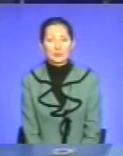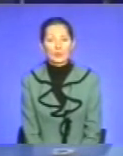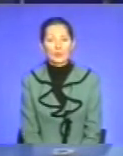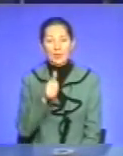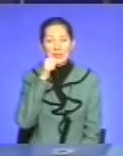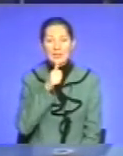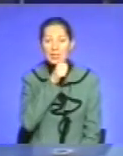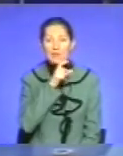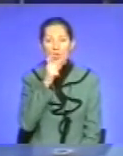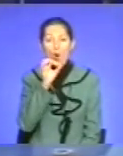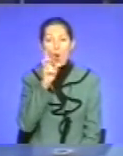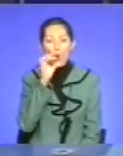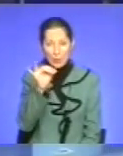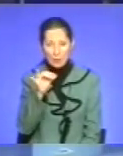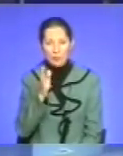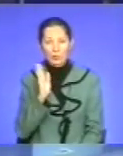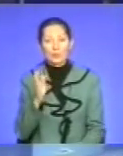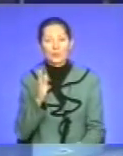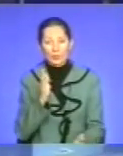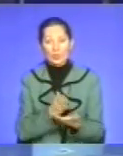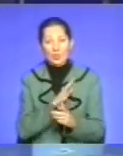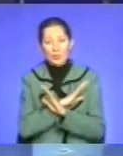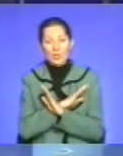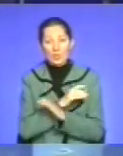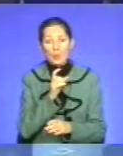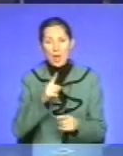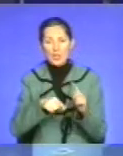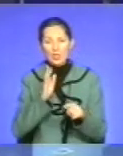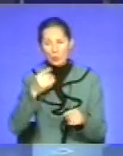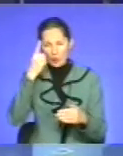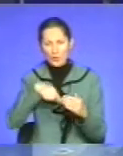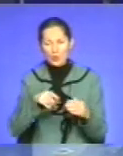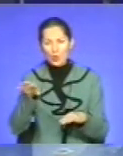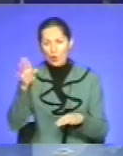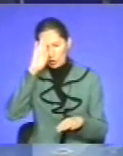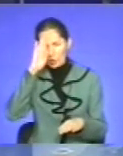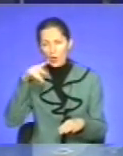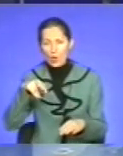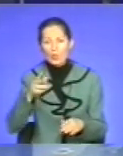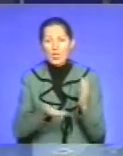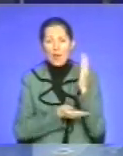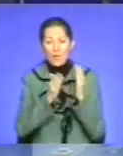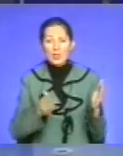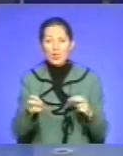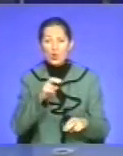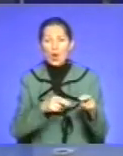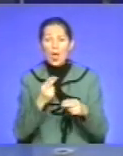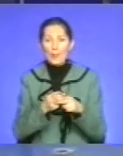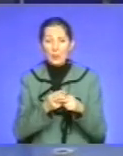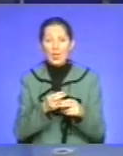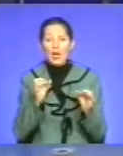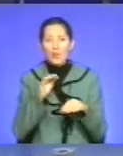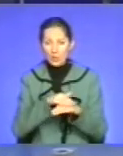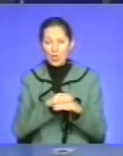Таємне хобі стало смертельним. Рідні були впевнені, що чоловік ходить до лісу в пошуках металобрухту, та насправді пенсіонер тягав додому небезпечні бойові